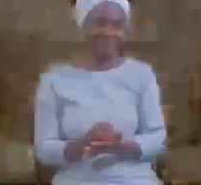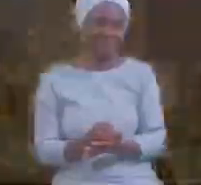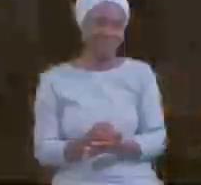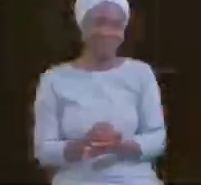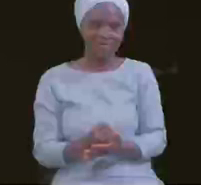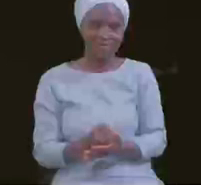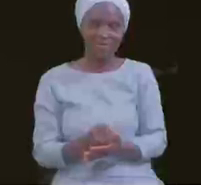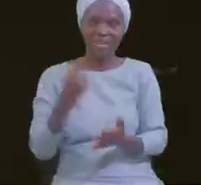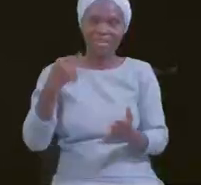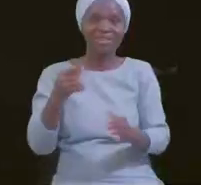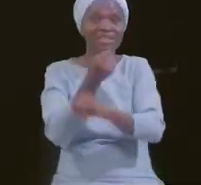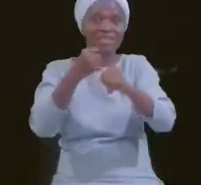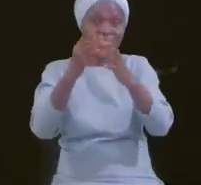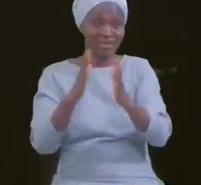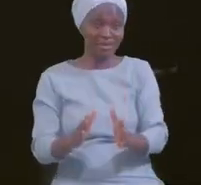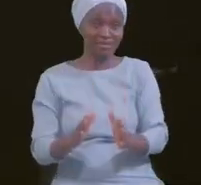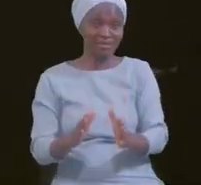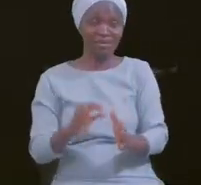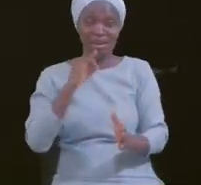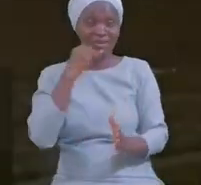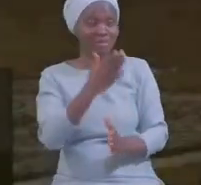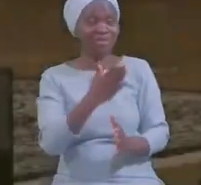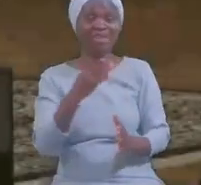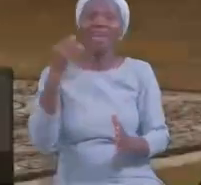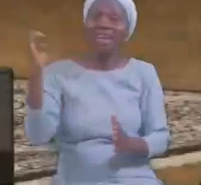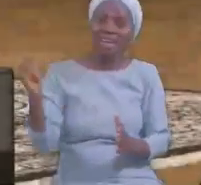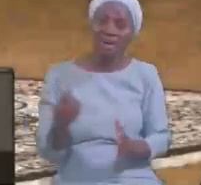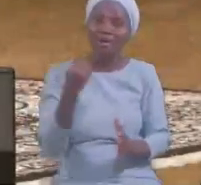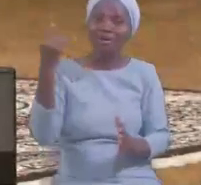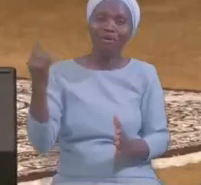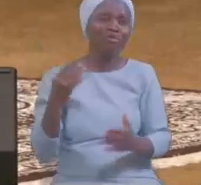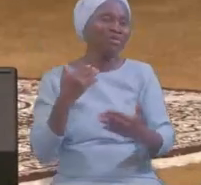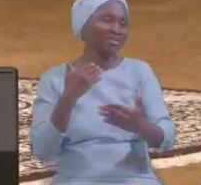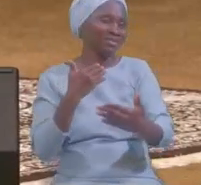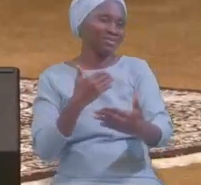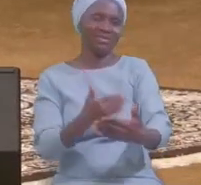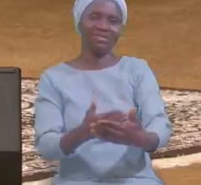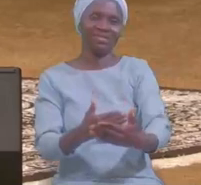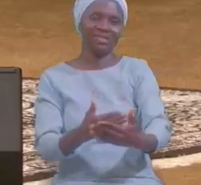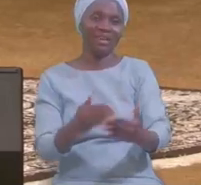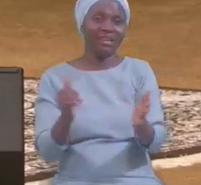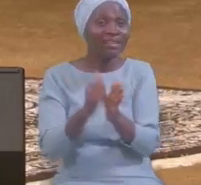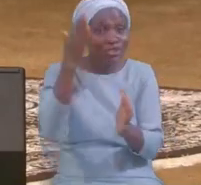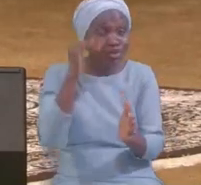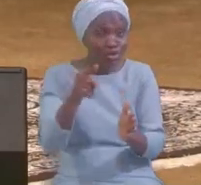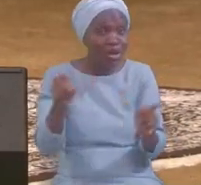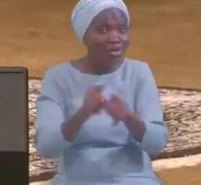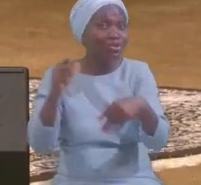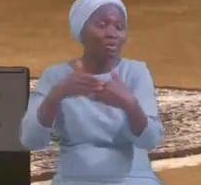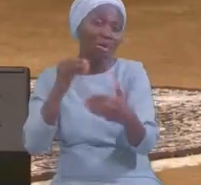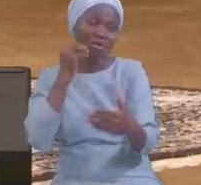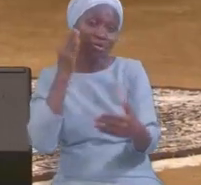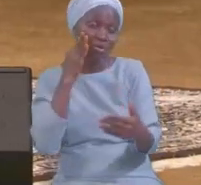est tout proche de vous. C'est pourquoi, comme vous allez rentrer chez vous ce